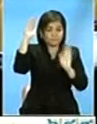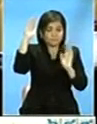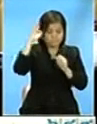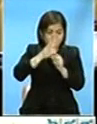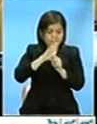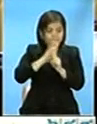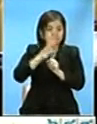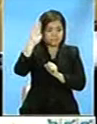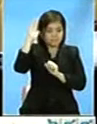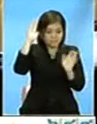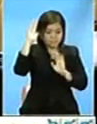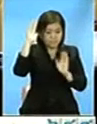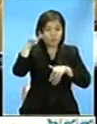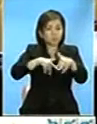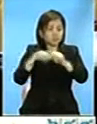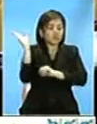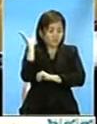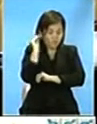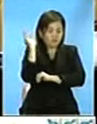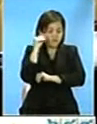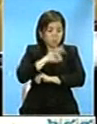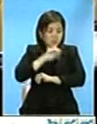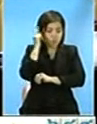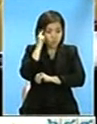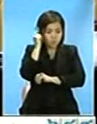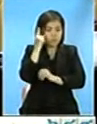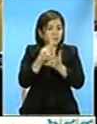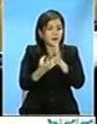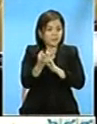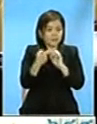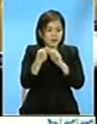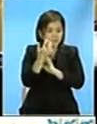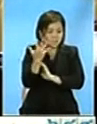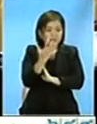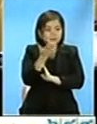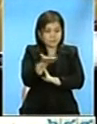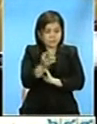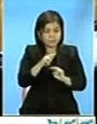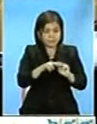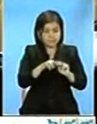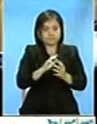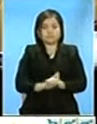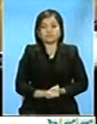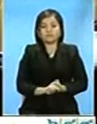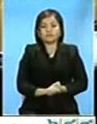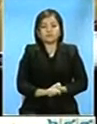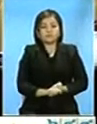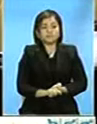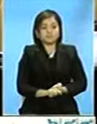อย่าประท้วงเลยครับประชาชนเขาฟังมาอยู่ตลอดไม่มีอะไรหรอกครับนะครับไปที่